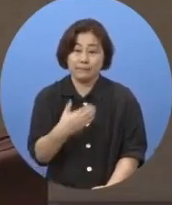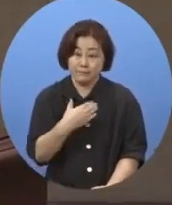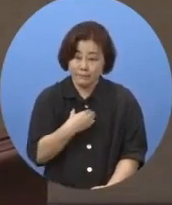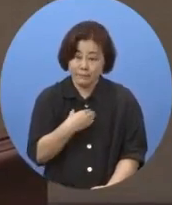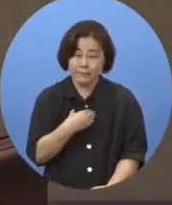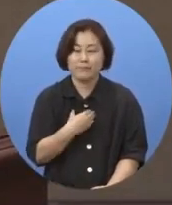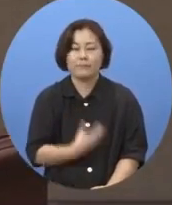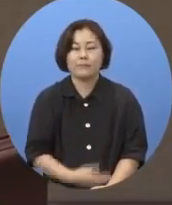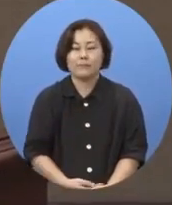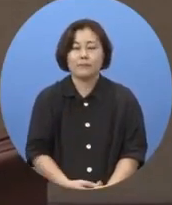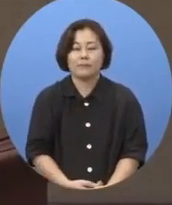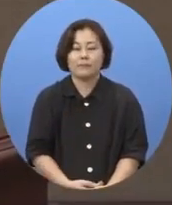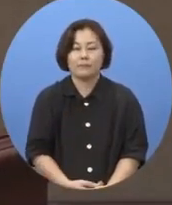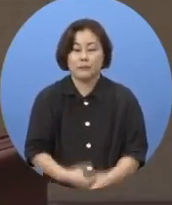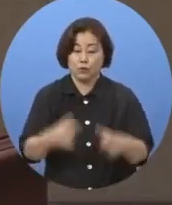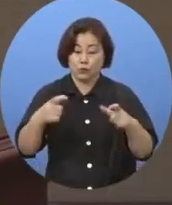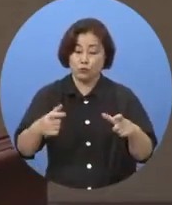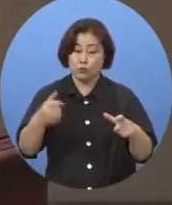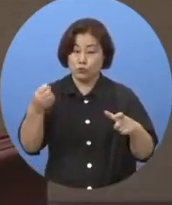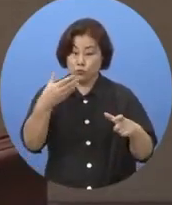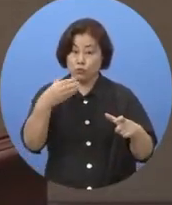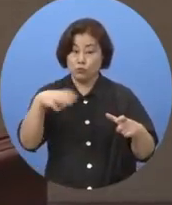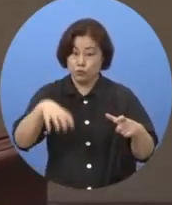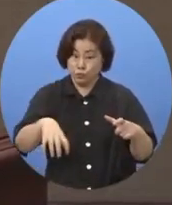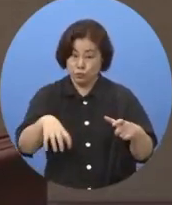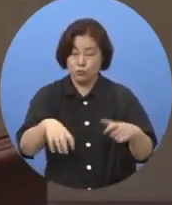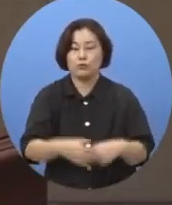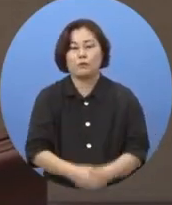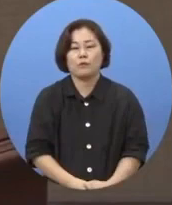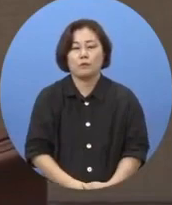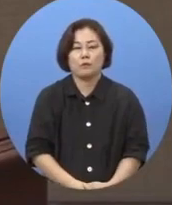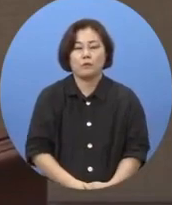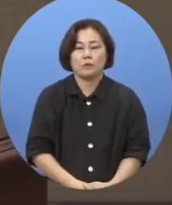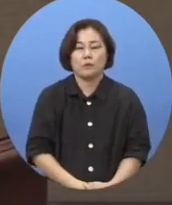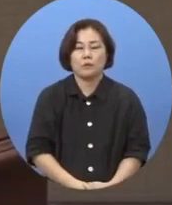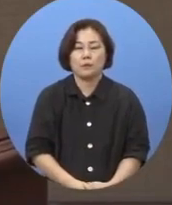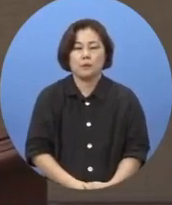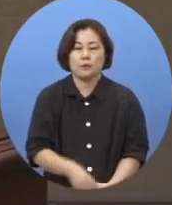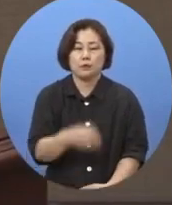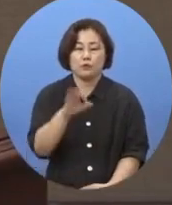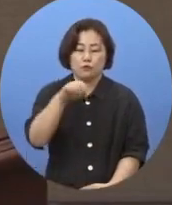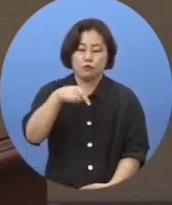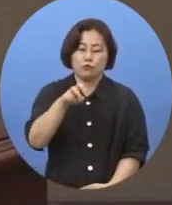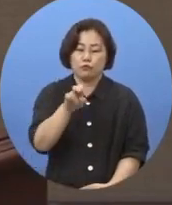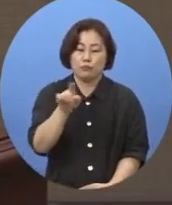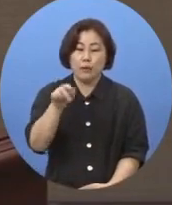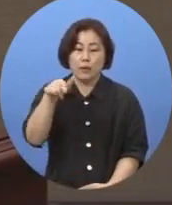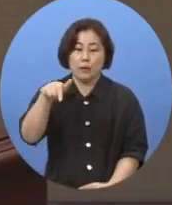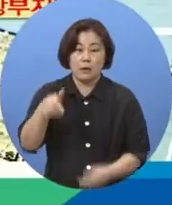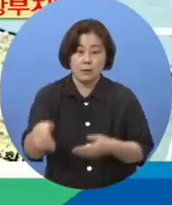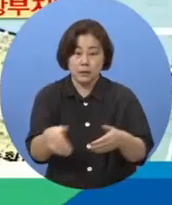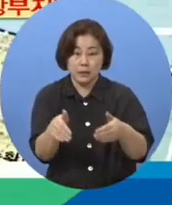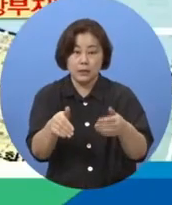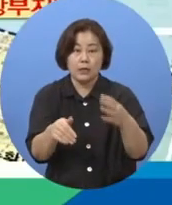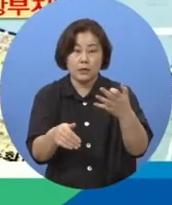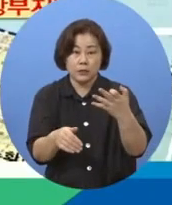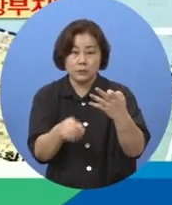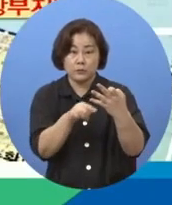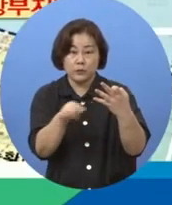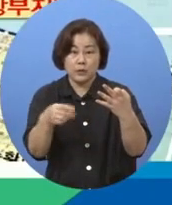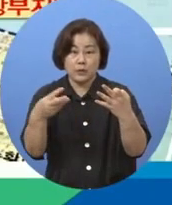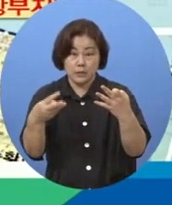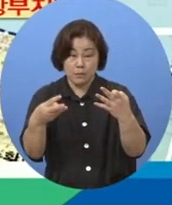번운에 지역구인 구로구 오막길 19-3 일대는 과거